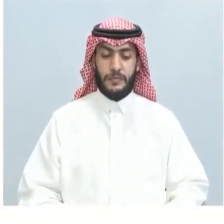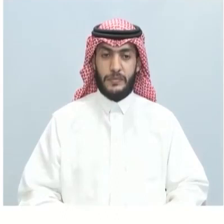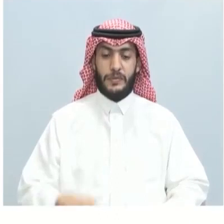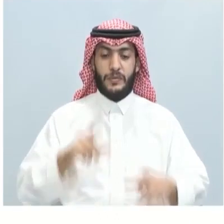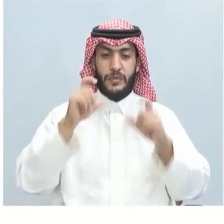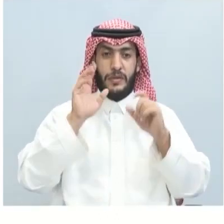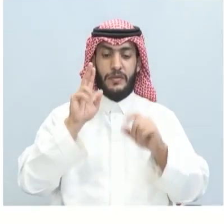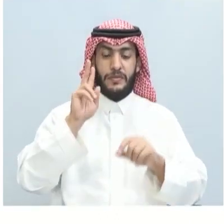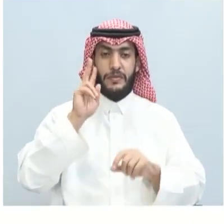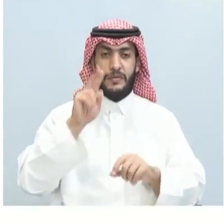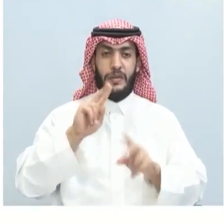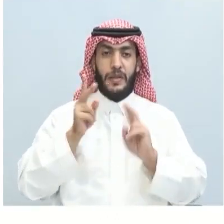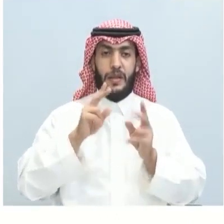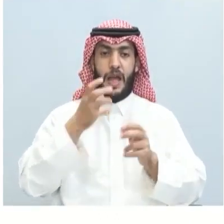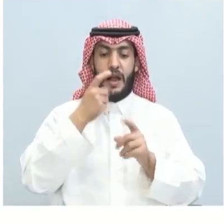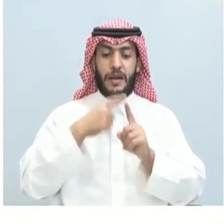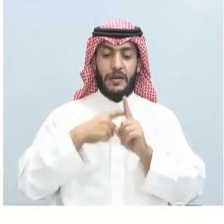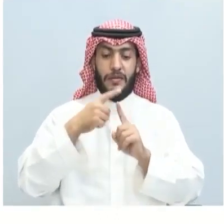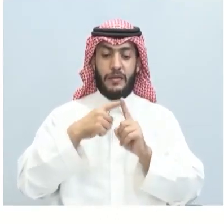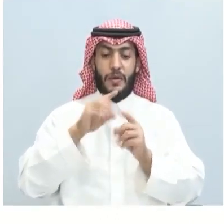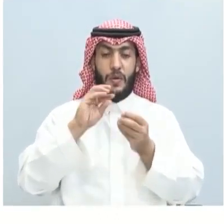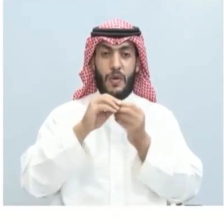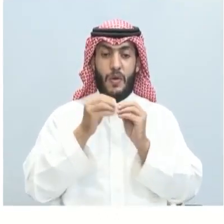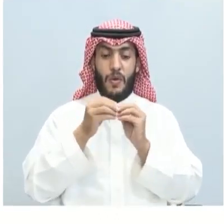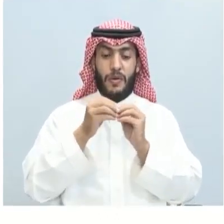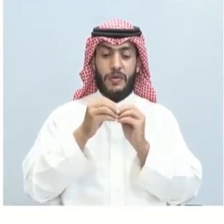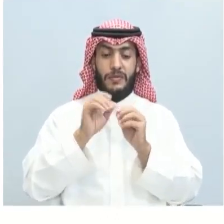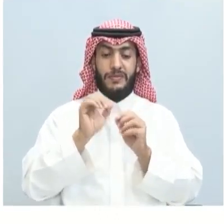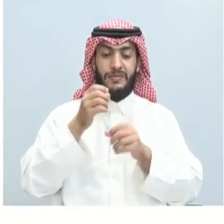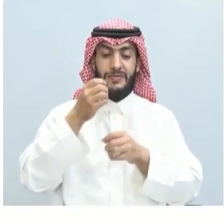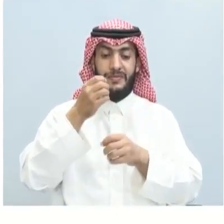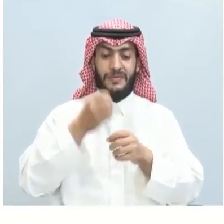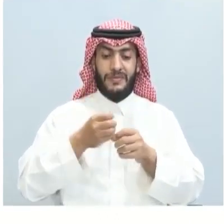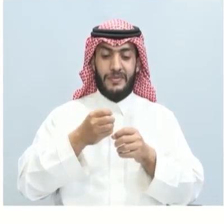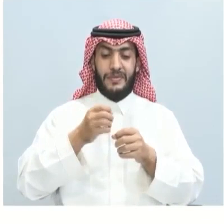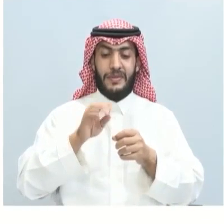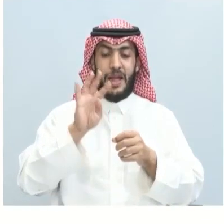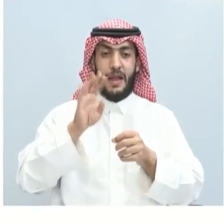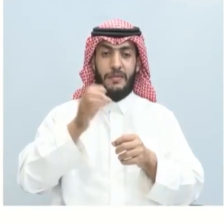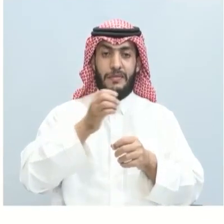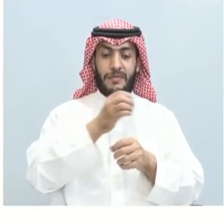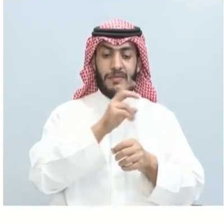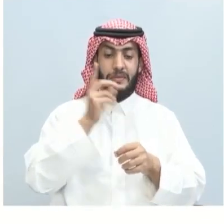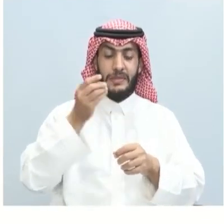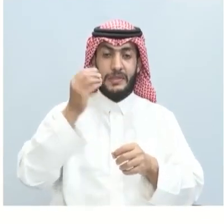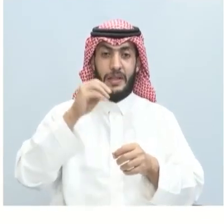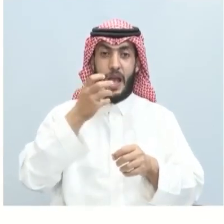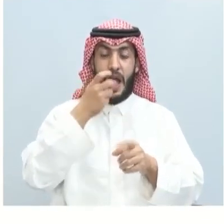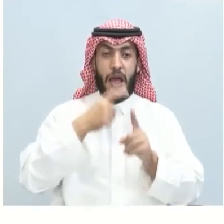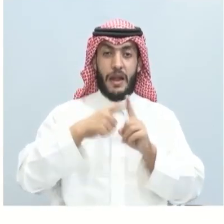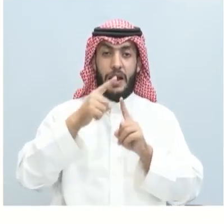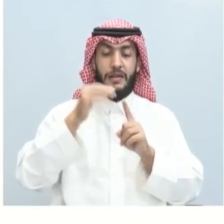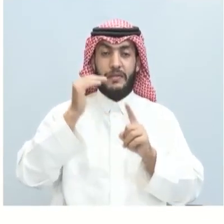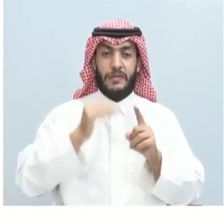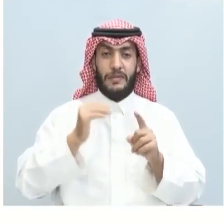صوره اخرى هنا لاحظ تغير في درجات الحراره لاحظ اللون في القوارير الاربعه عندما اقوم بزياده او نقصان